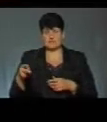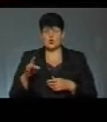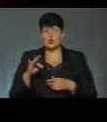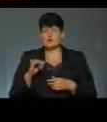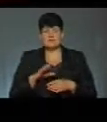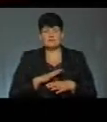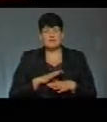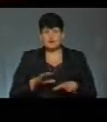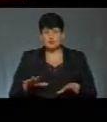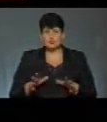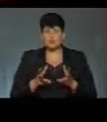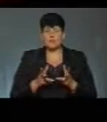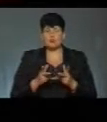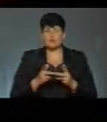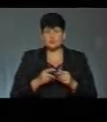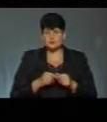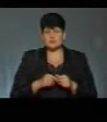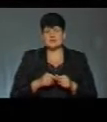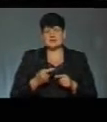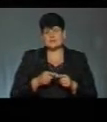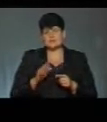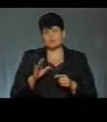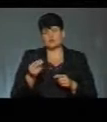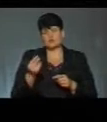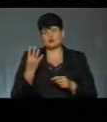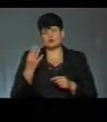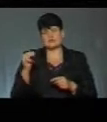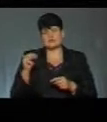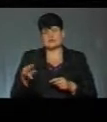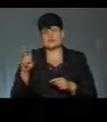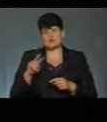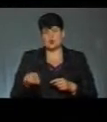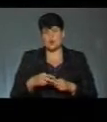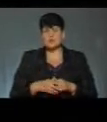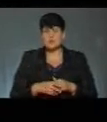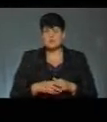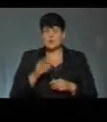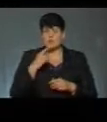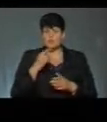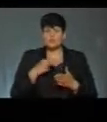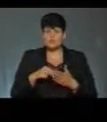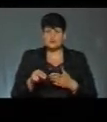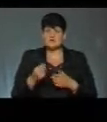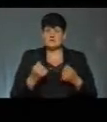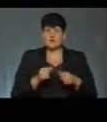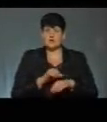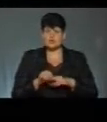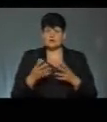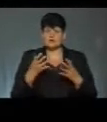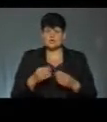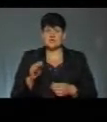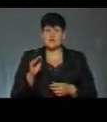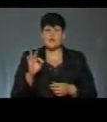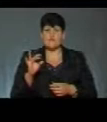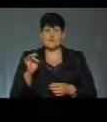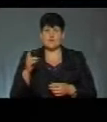його не буде, бо за підрахунками чоловіка це обійдеться йому в $4000. Каже, придбав за кордоном ще автомобіль Ford